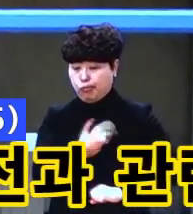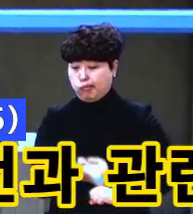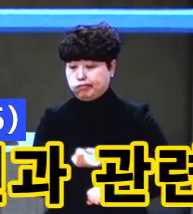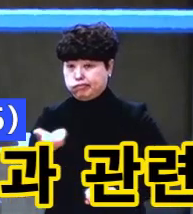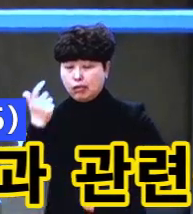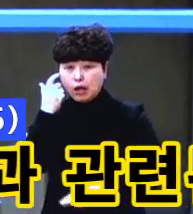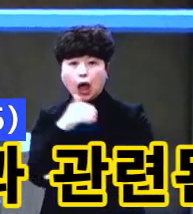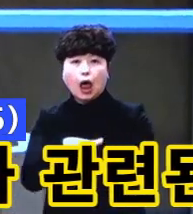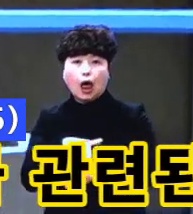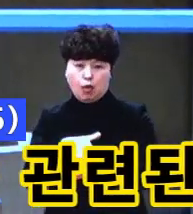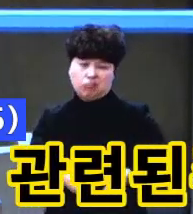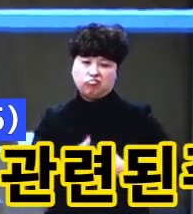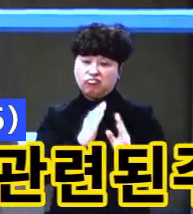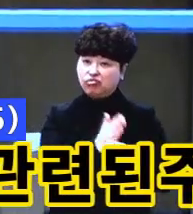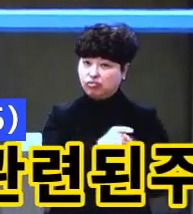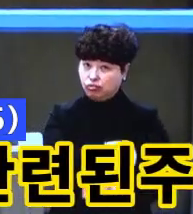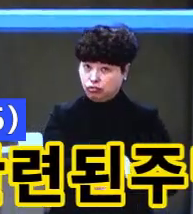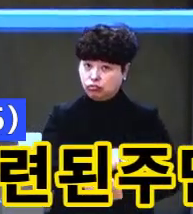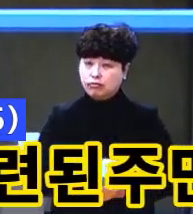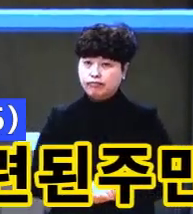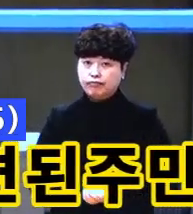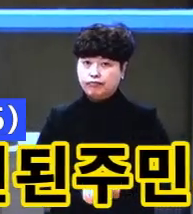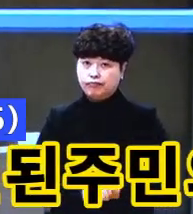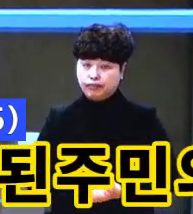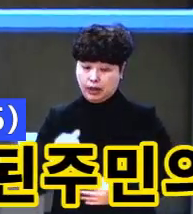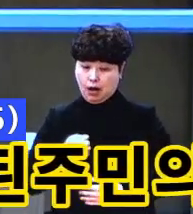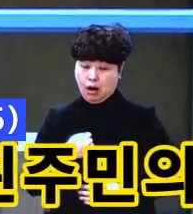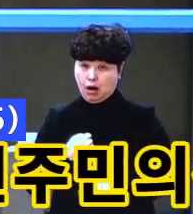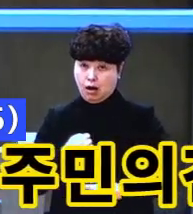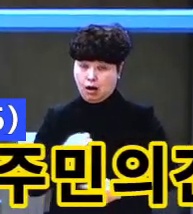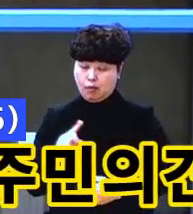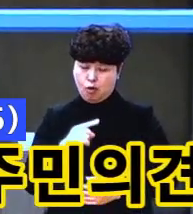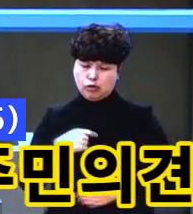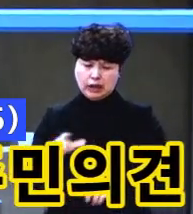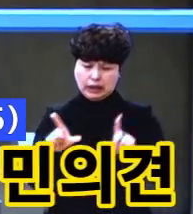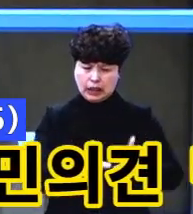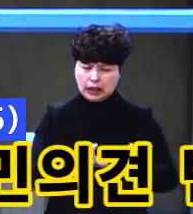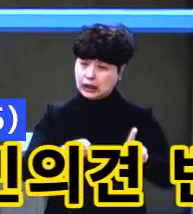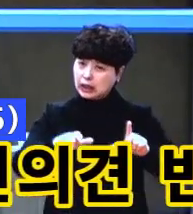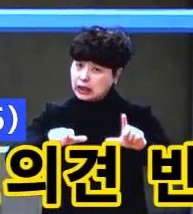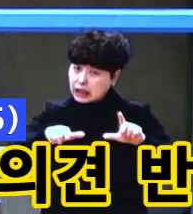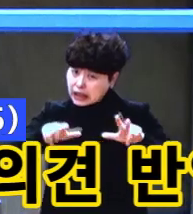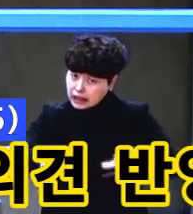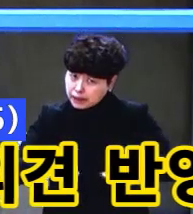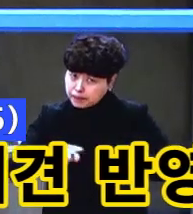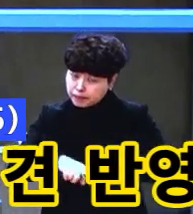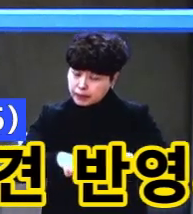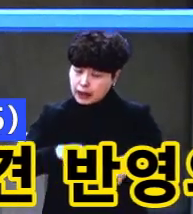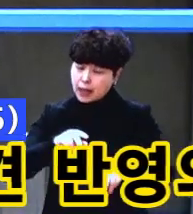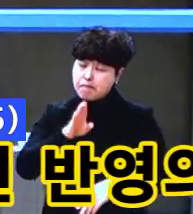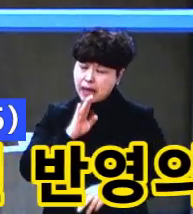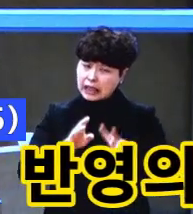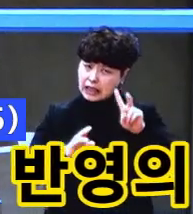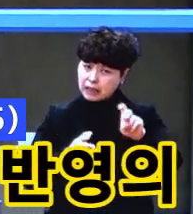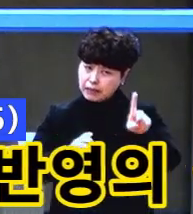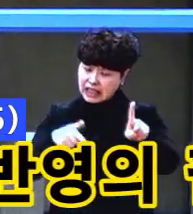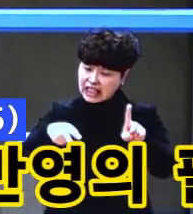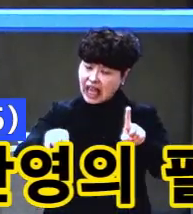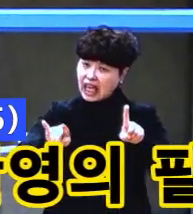계획을 세웠습니다. 본 의원은 우리가 사는 지금이 정말 21세기가 맞는지